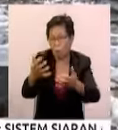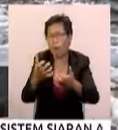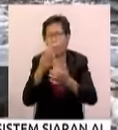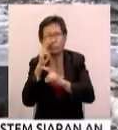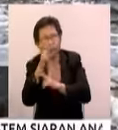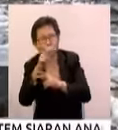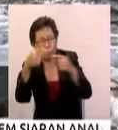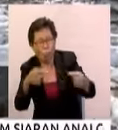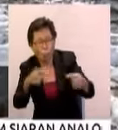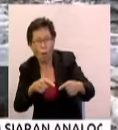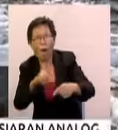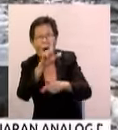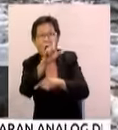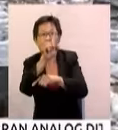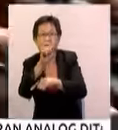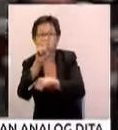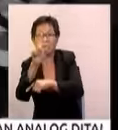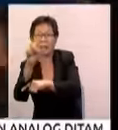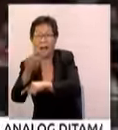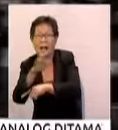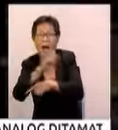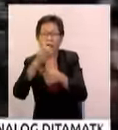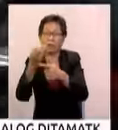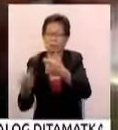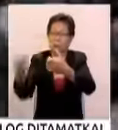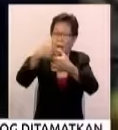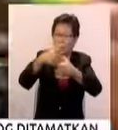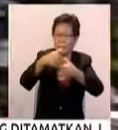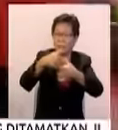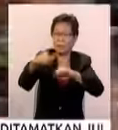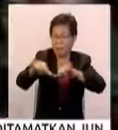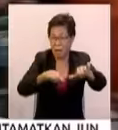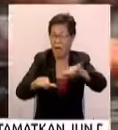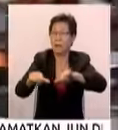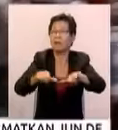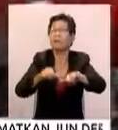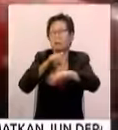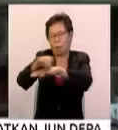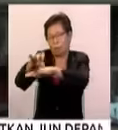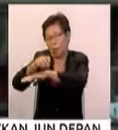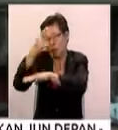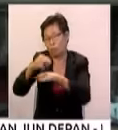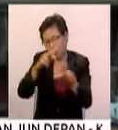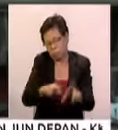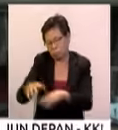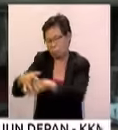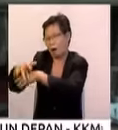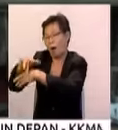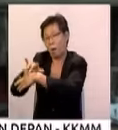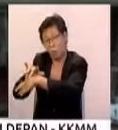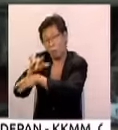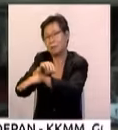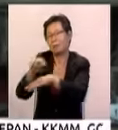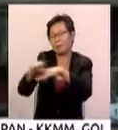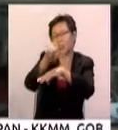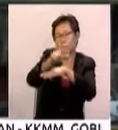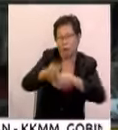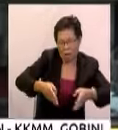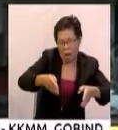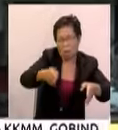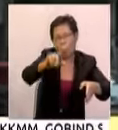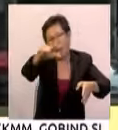menyaksikan aksi perlumbaan LTDL atau menyertai aktiviti sampingan adalah dinasihatkan untuk membuat perancangan awal dan menggunakan